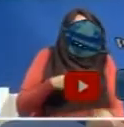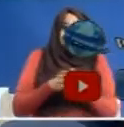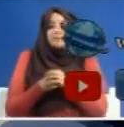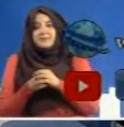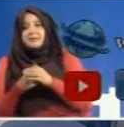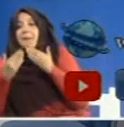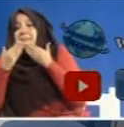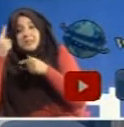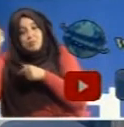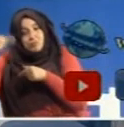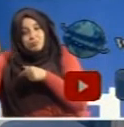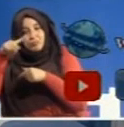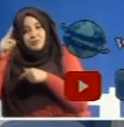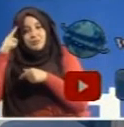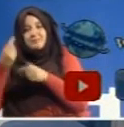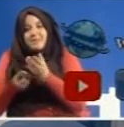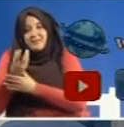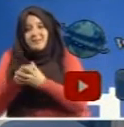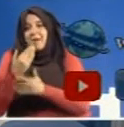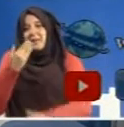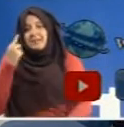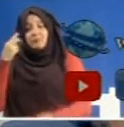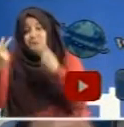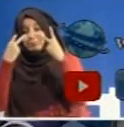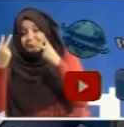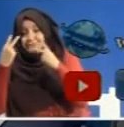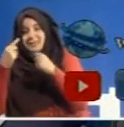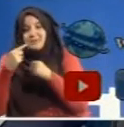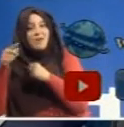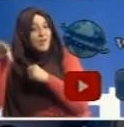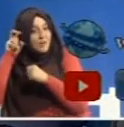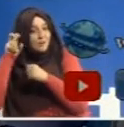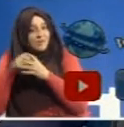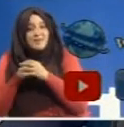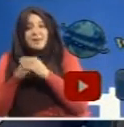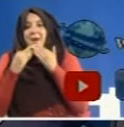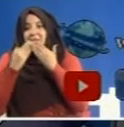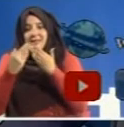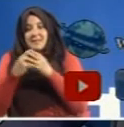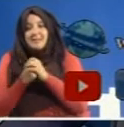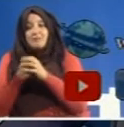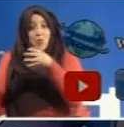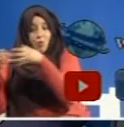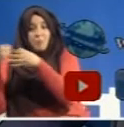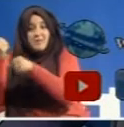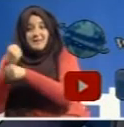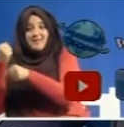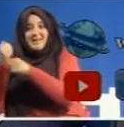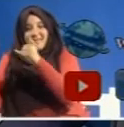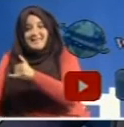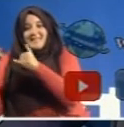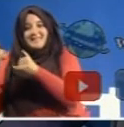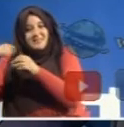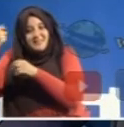كل ما أفدتمونا به في هذه الحلقة. شكرا لكم مشاهدينا الأعزاء على كرم الإصغاء والمتابعة. شكرا للفرقة التقنية